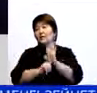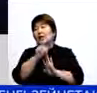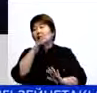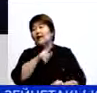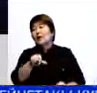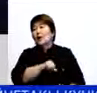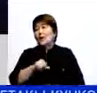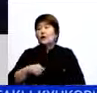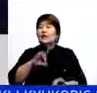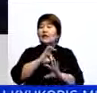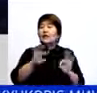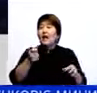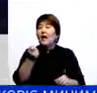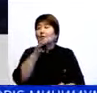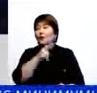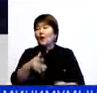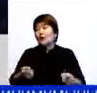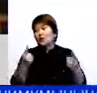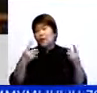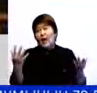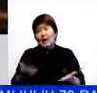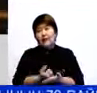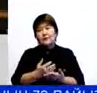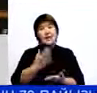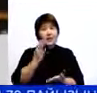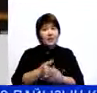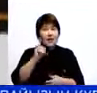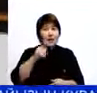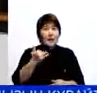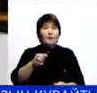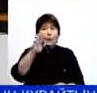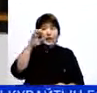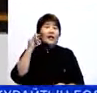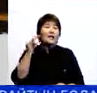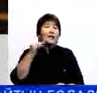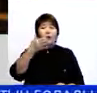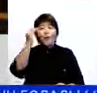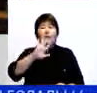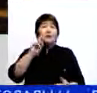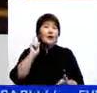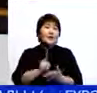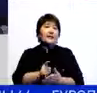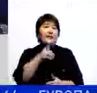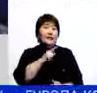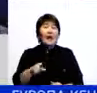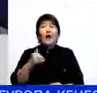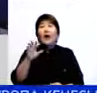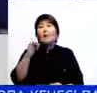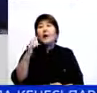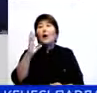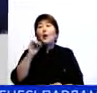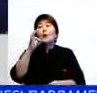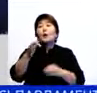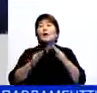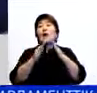кезеңінде өздерін мәлімдеп, аз уақытта толағай табыстарға жете білді. Бұл ел тарихындағы ұмытылмауы тиіс кезеңдер. Ал Байқоңыр ғарыш